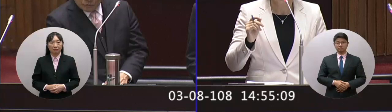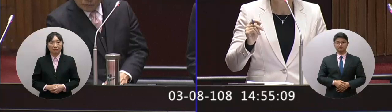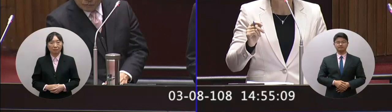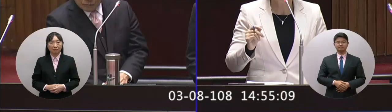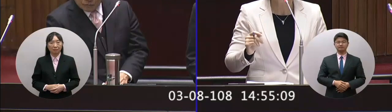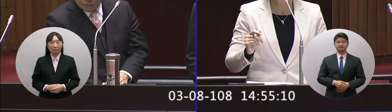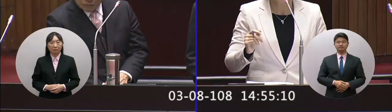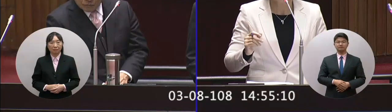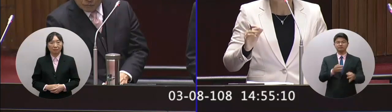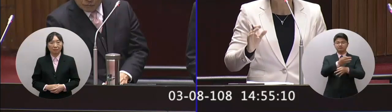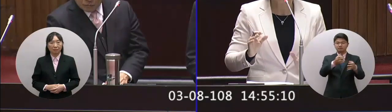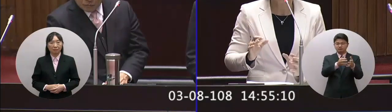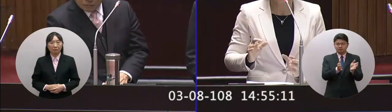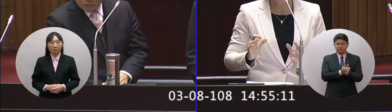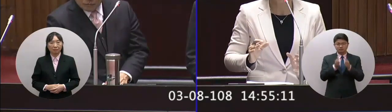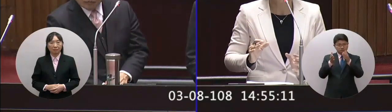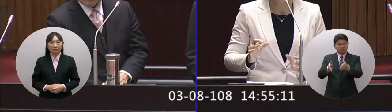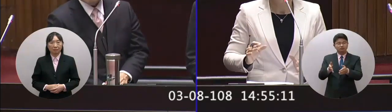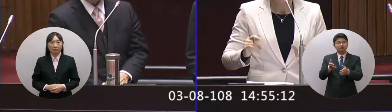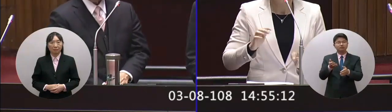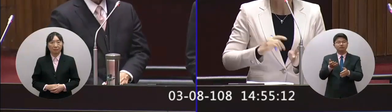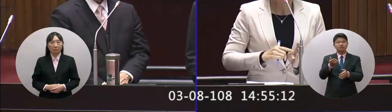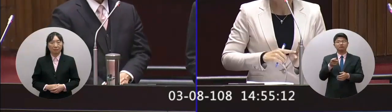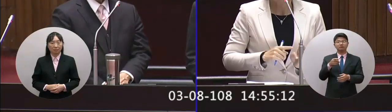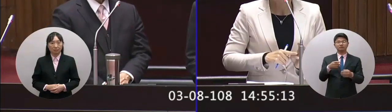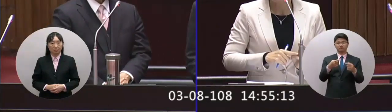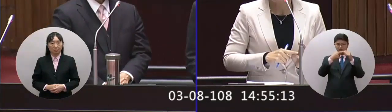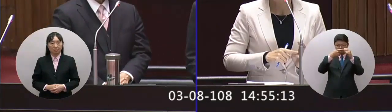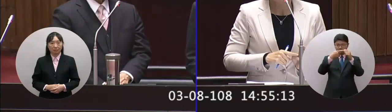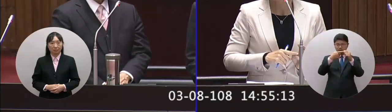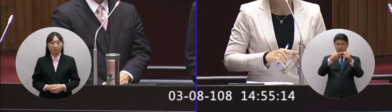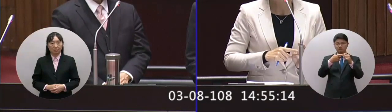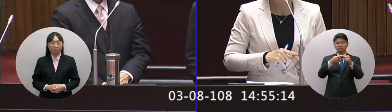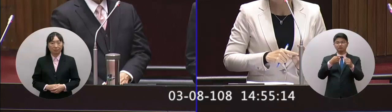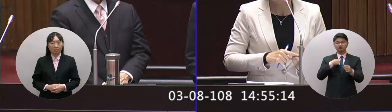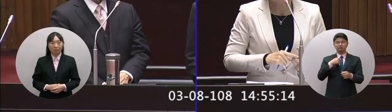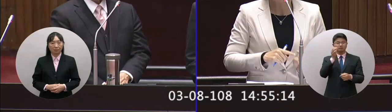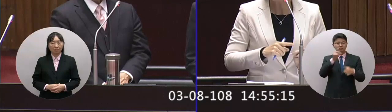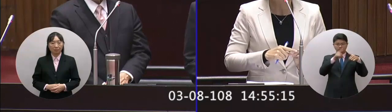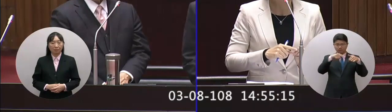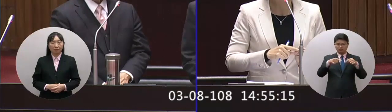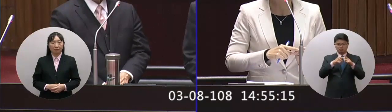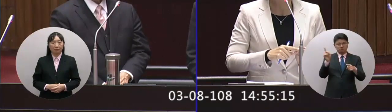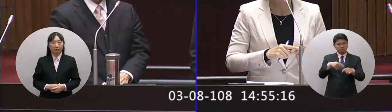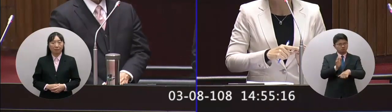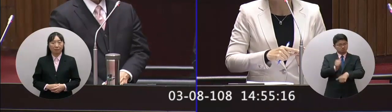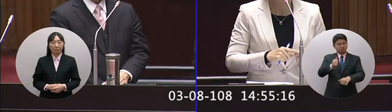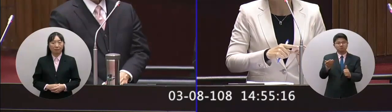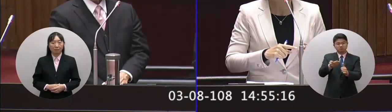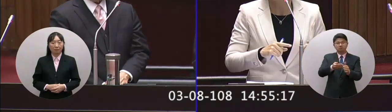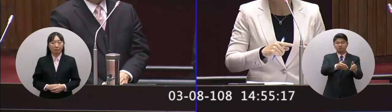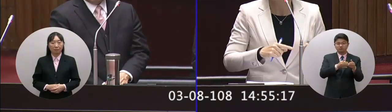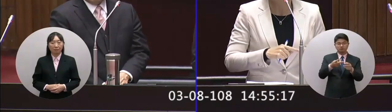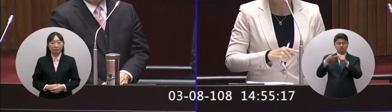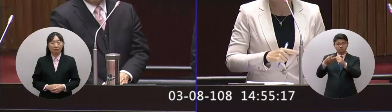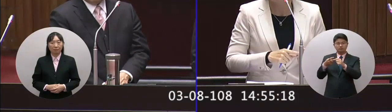望说经济部这边哈，针对这个部分，第一个我们要栽培自己的这个人才，第二个就是我们的这个产